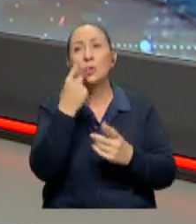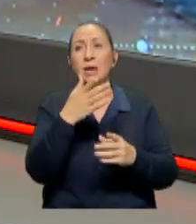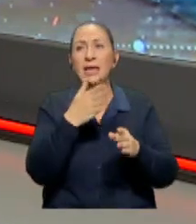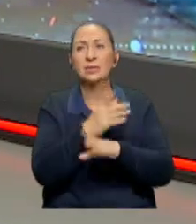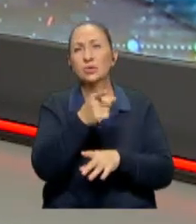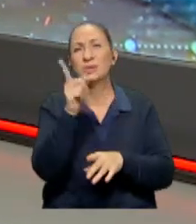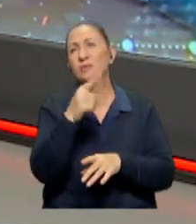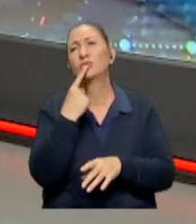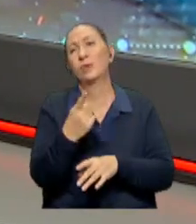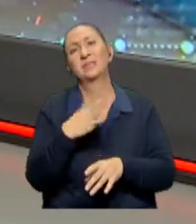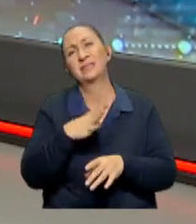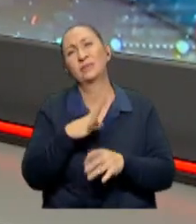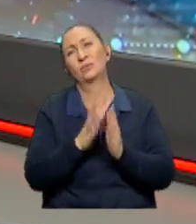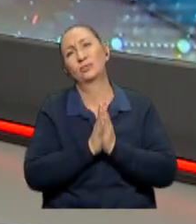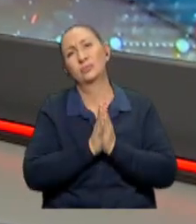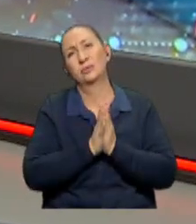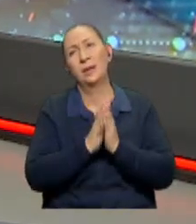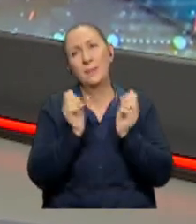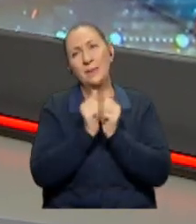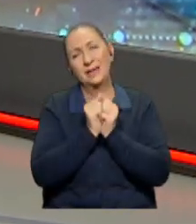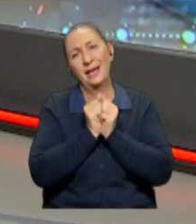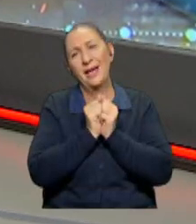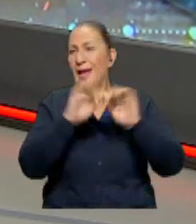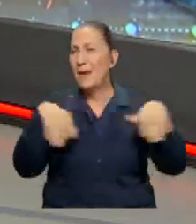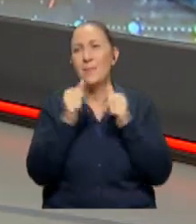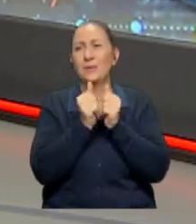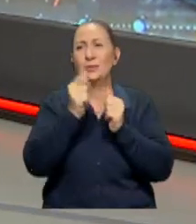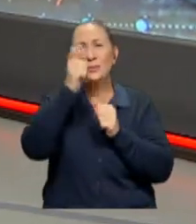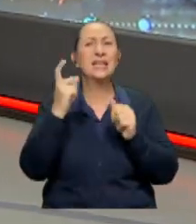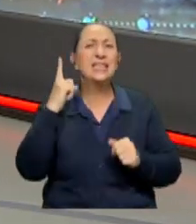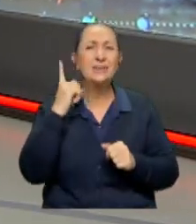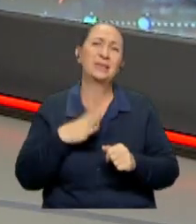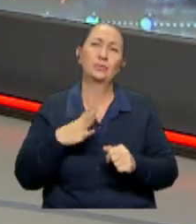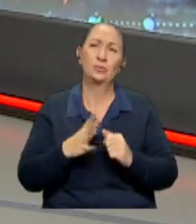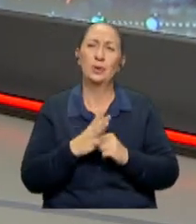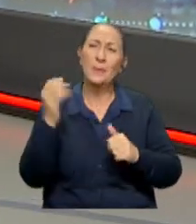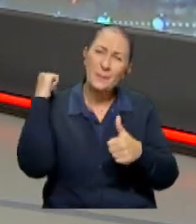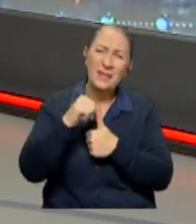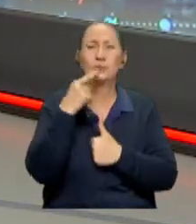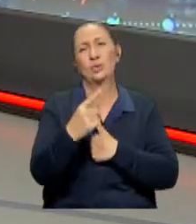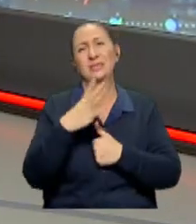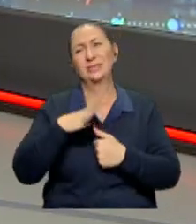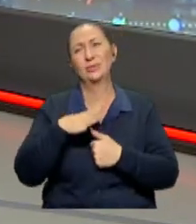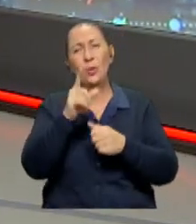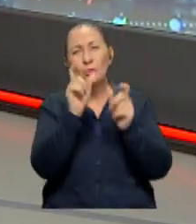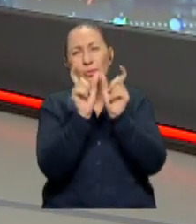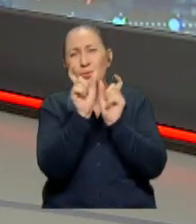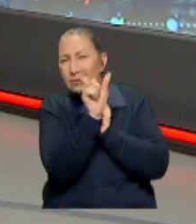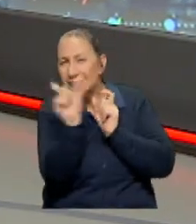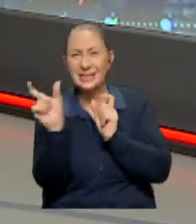gerçekten bunu bir daha söylemesini istiyoruz. Yani birlikte, hep birlikte ülkece dinleyeceğiz yani. bir kere daha söylemesini istiyoruz o